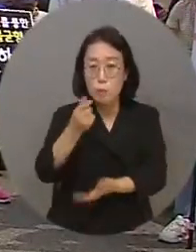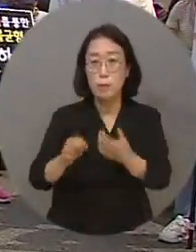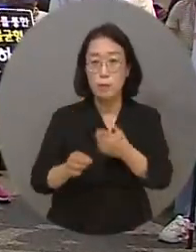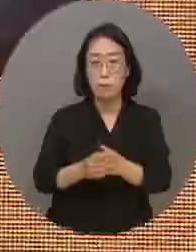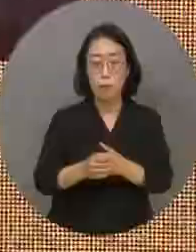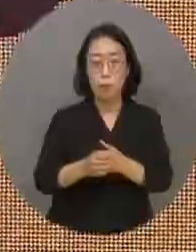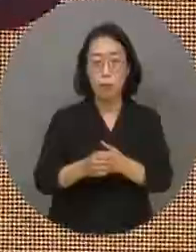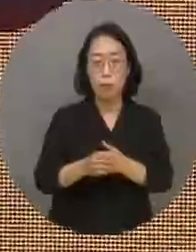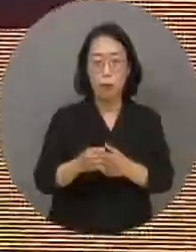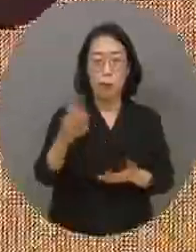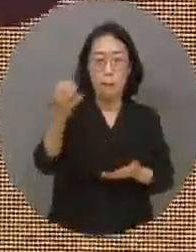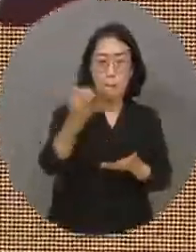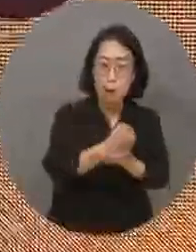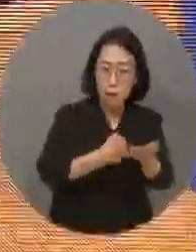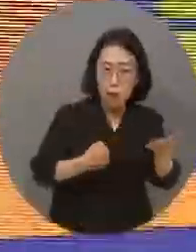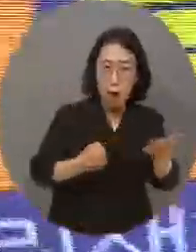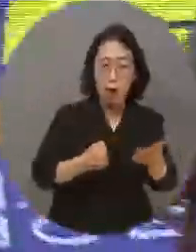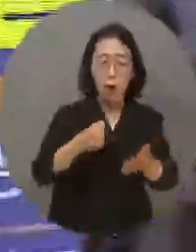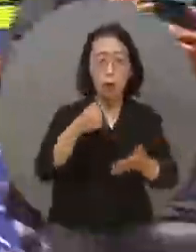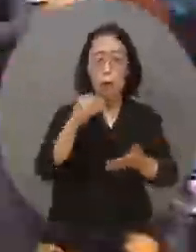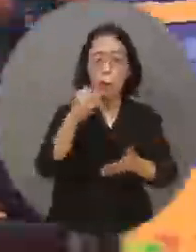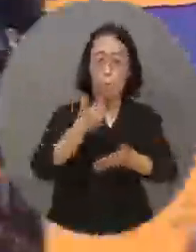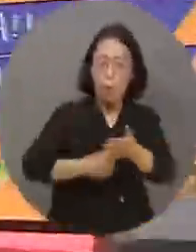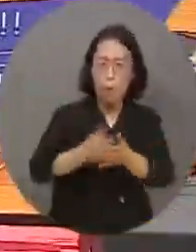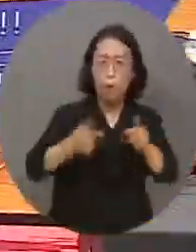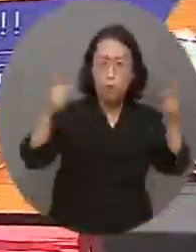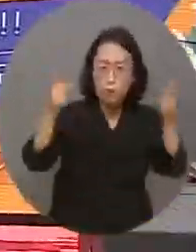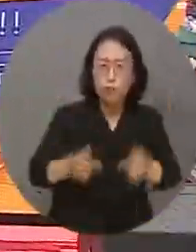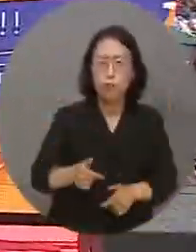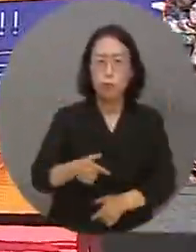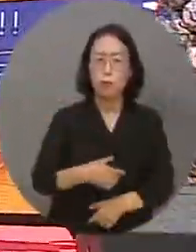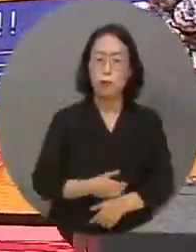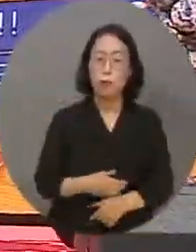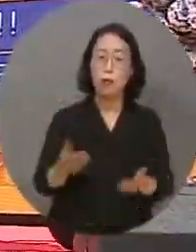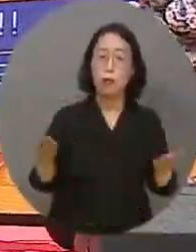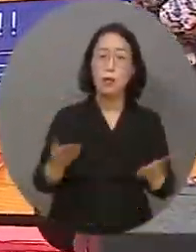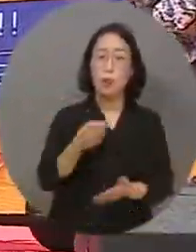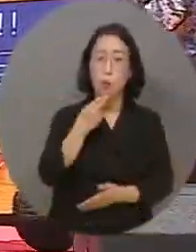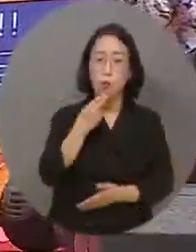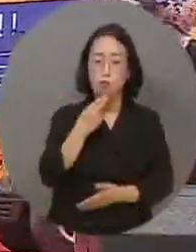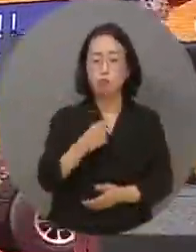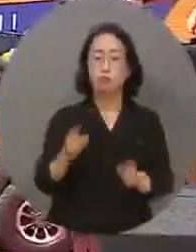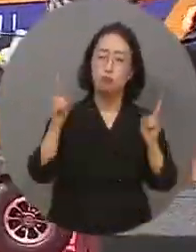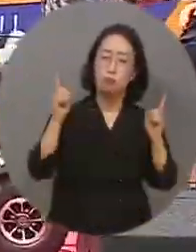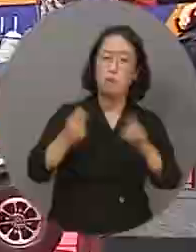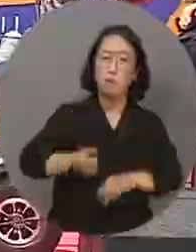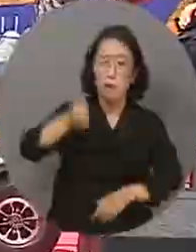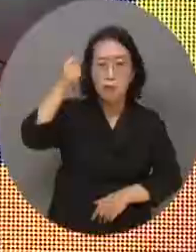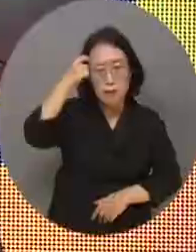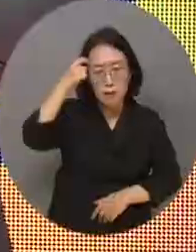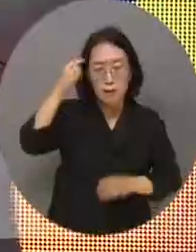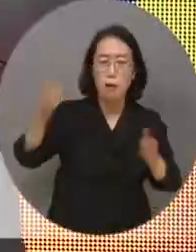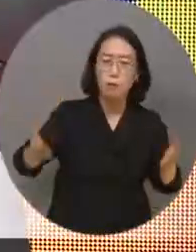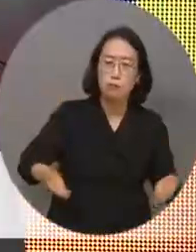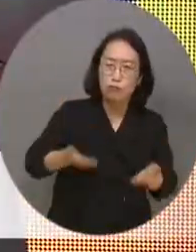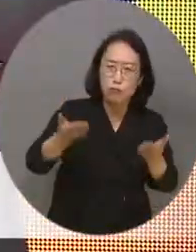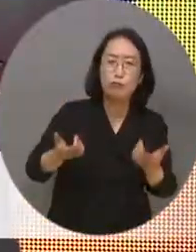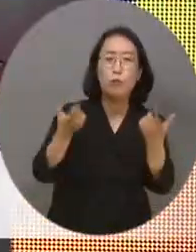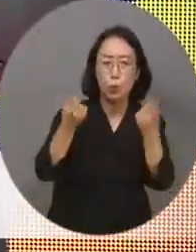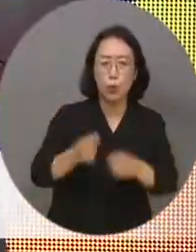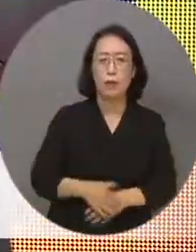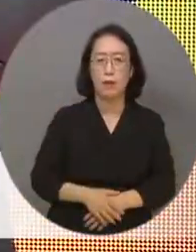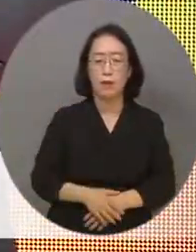수급권을 박탈하거나 기초생계비를 삭감하는 방식이 근로기피 현상을 발생시켰다고 주장했습니다. 따라서